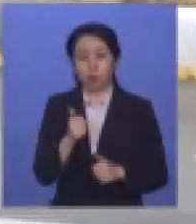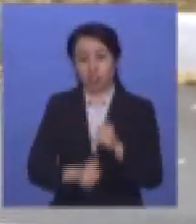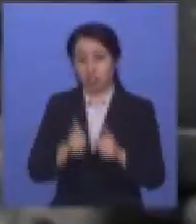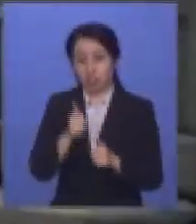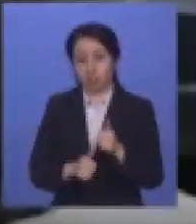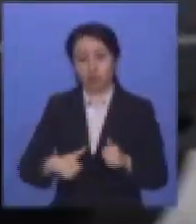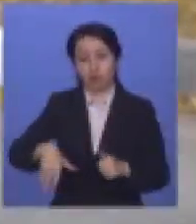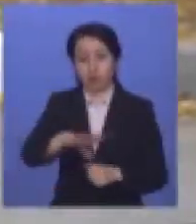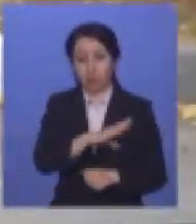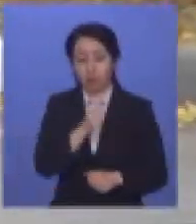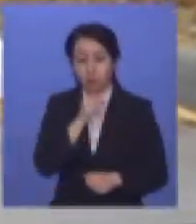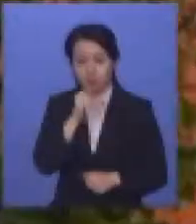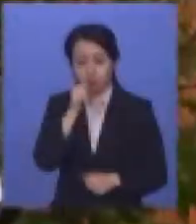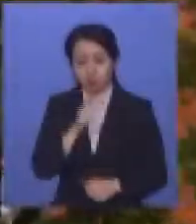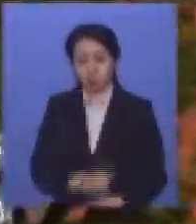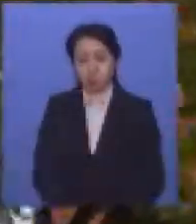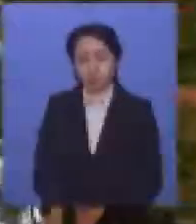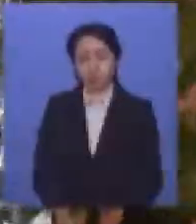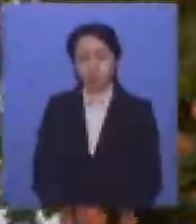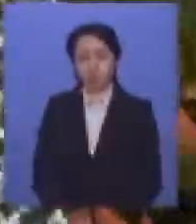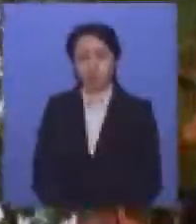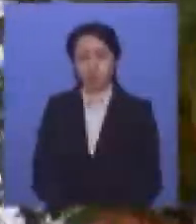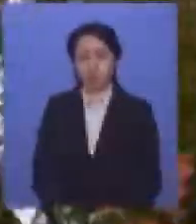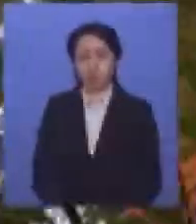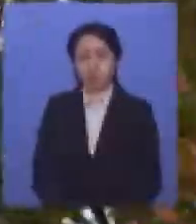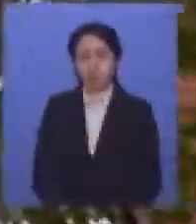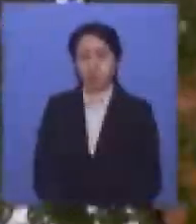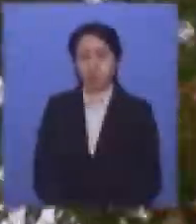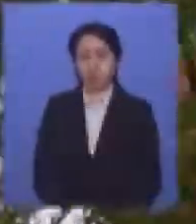течение всего месяца. Лаура Рагимова, Айнура Дасан, Адиль Нуржанов, служба новостей.